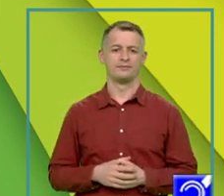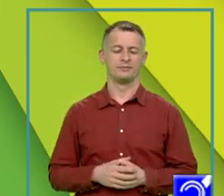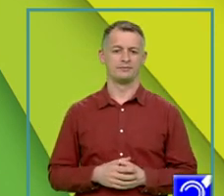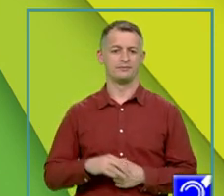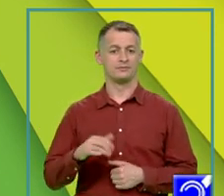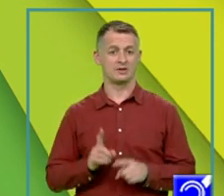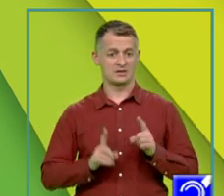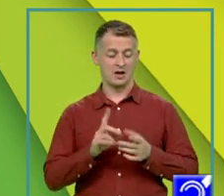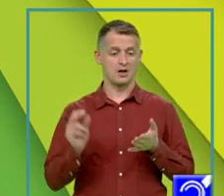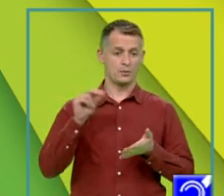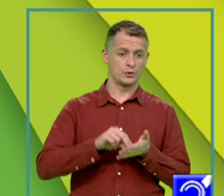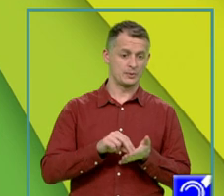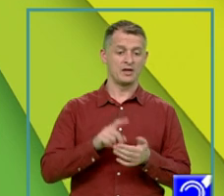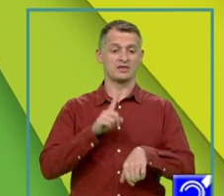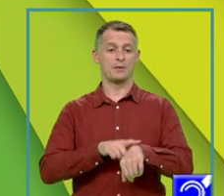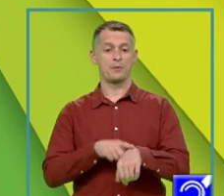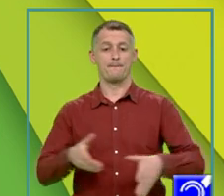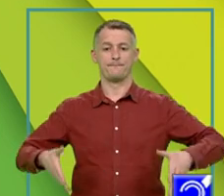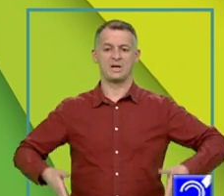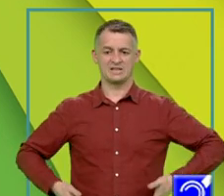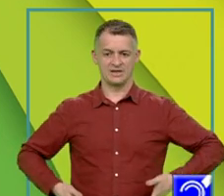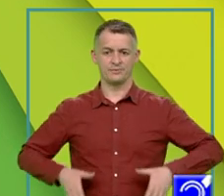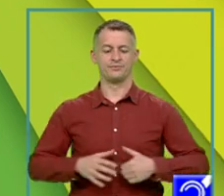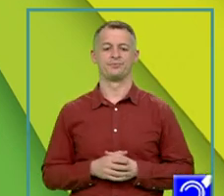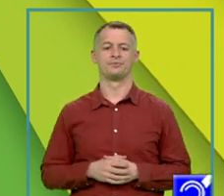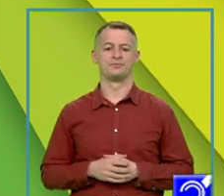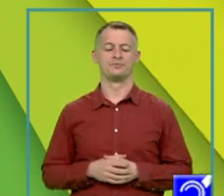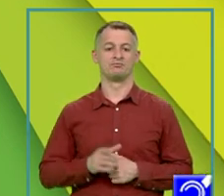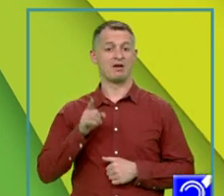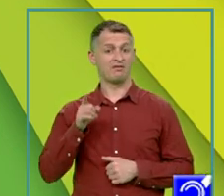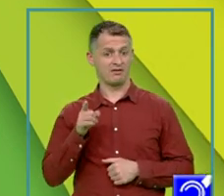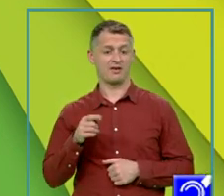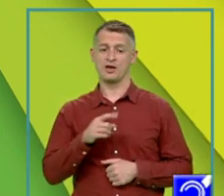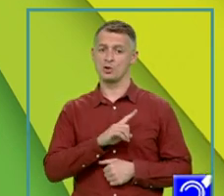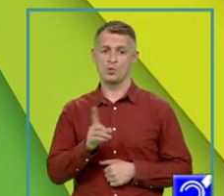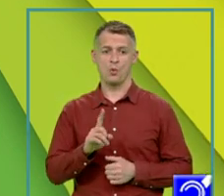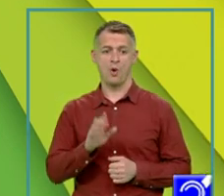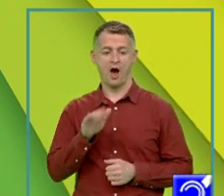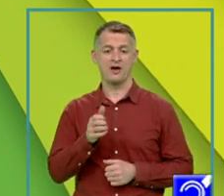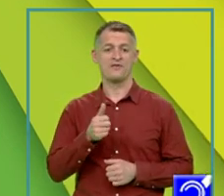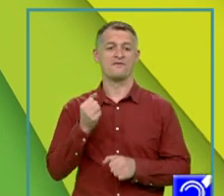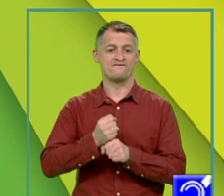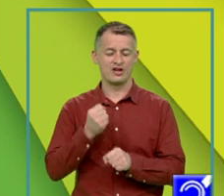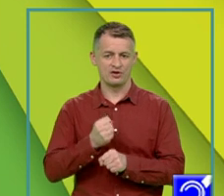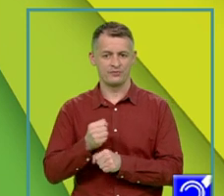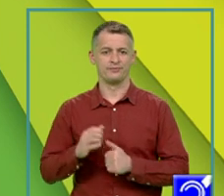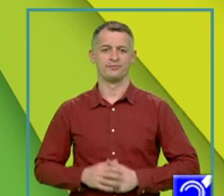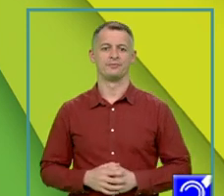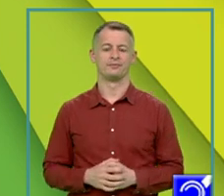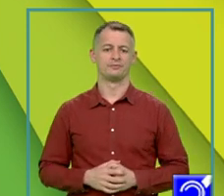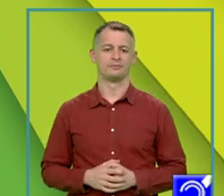dacă îl punem la timpul prezent a nu ar face